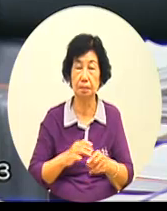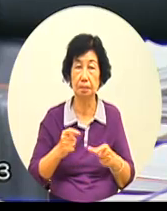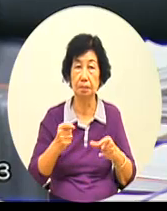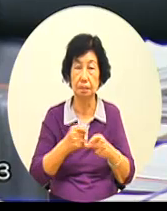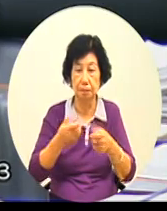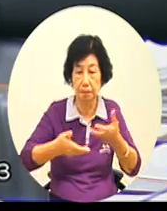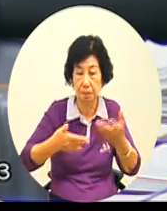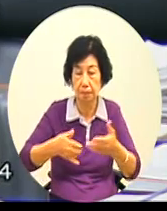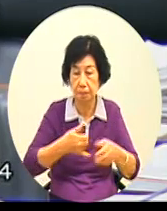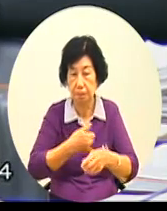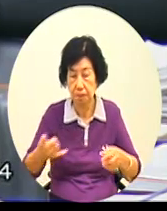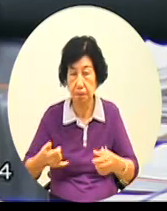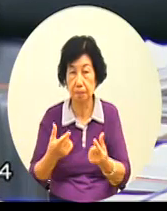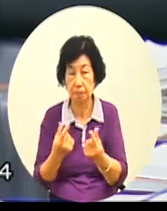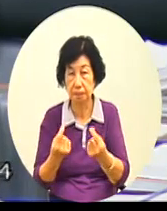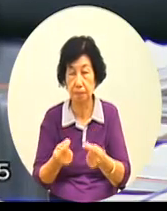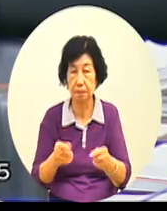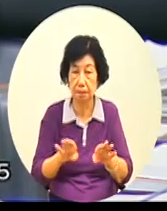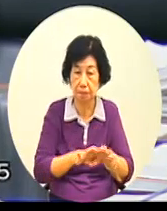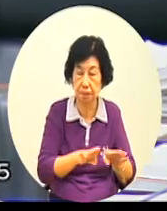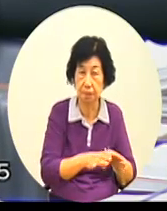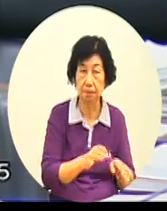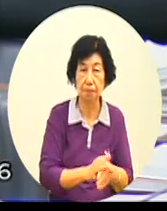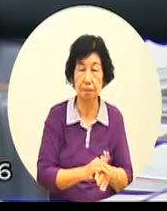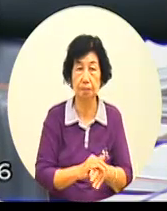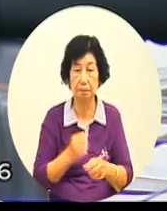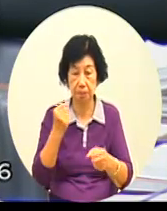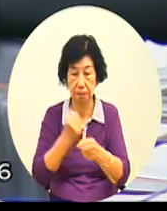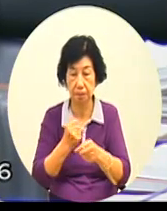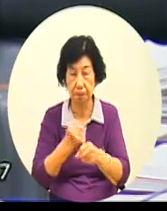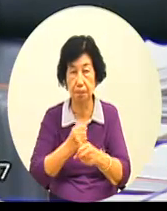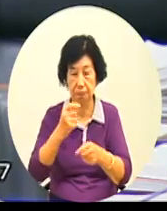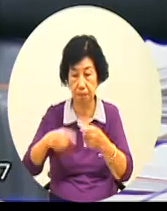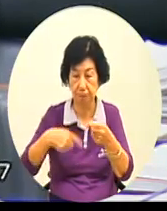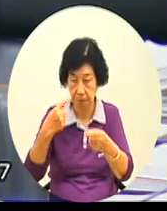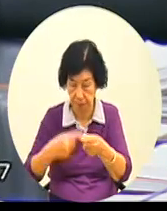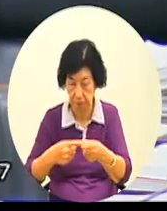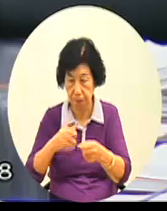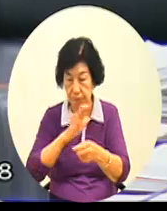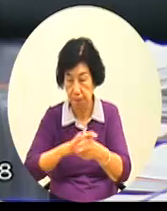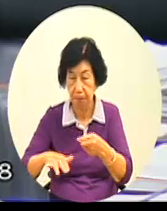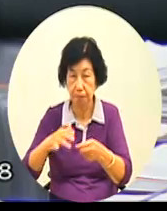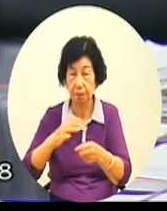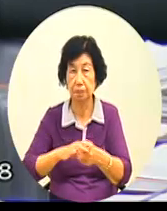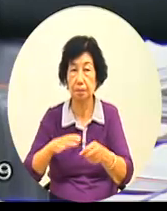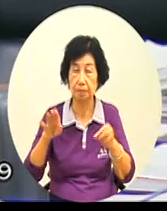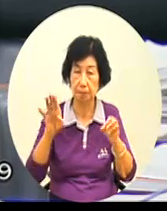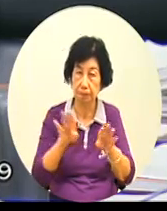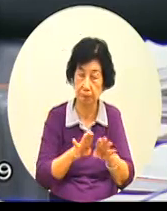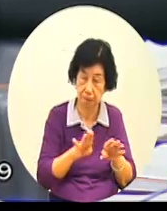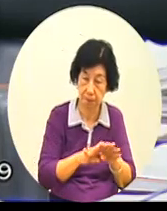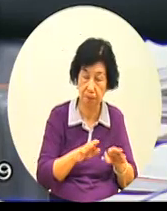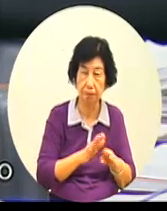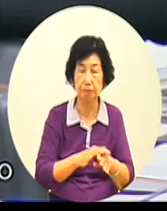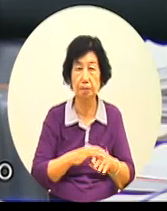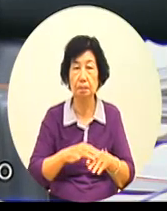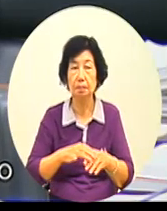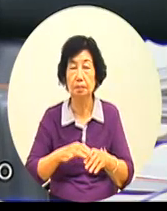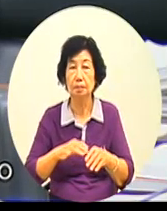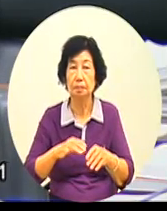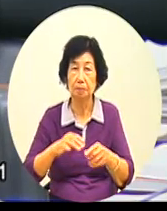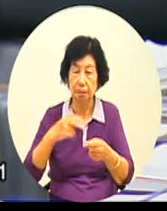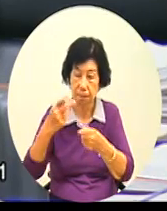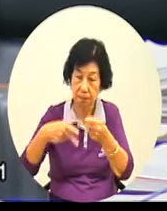好，如果你工作满一年要放多少天，工作满两年要放多少天，我觉得这是第二阶段的事